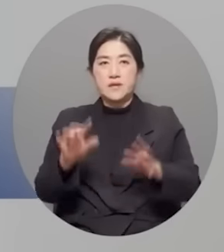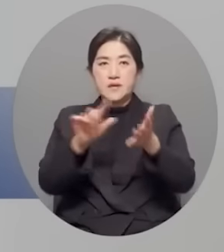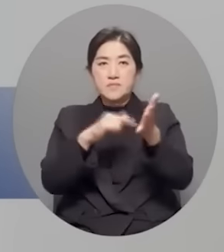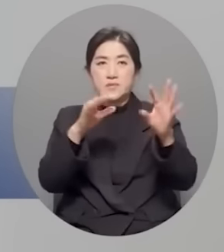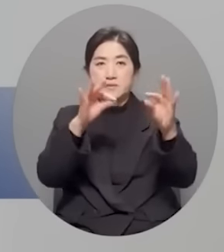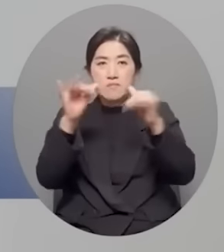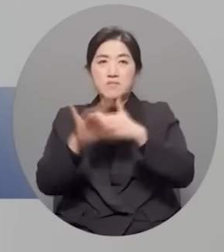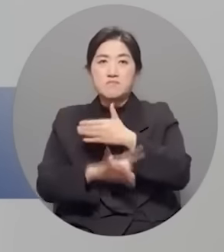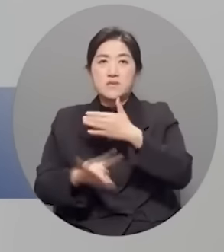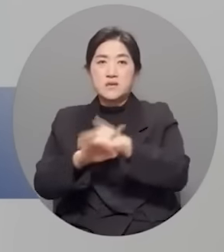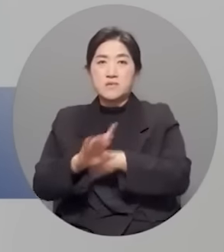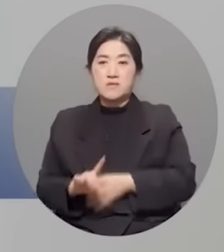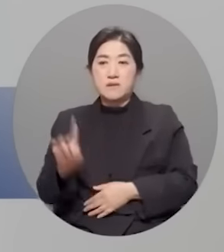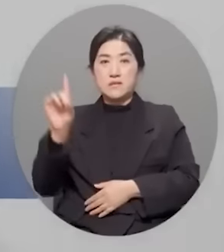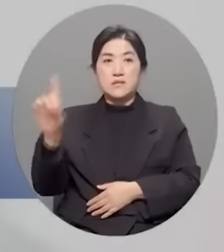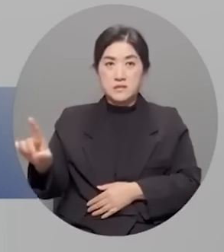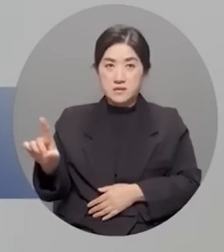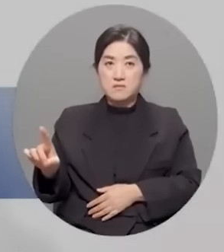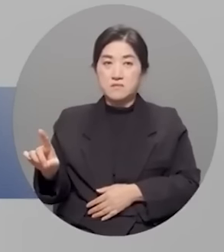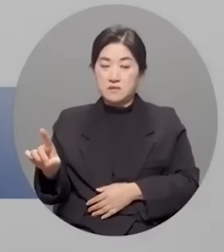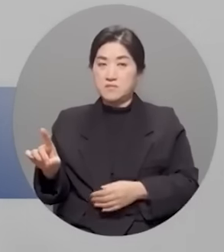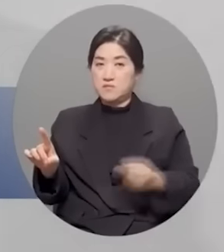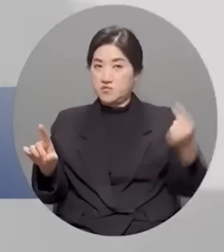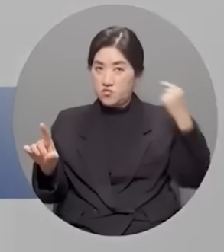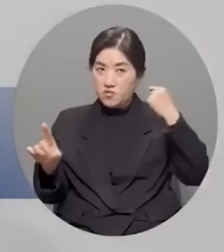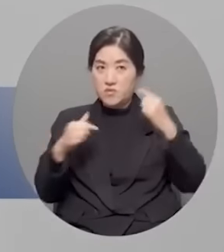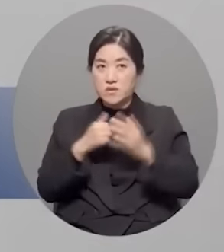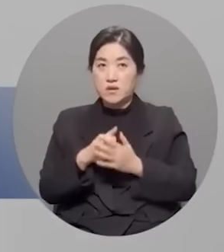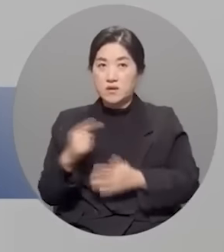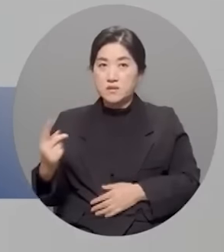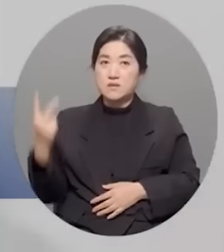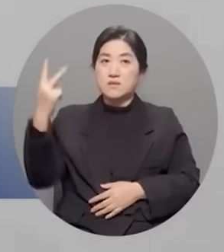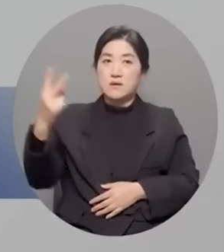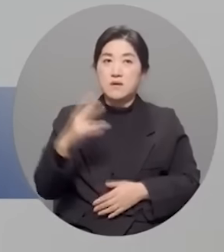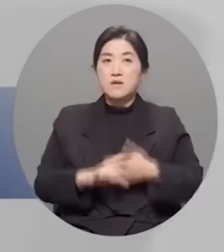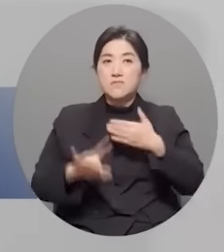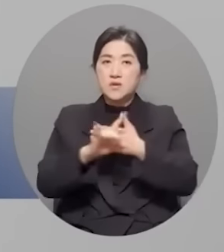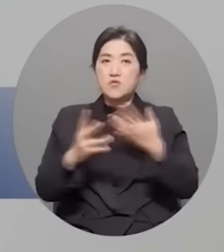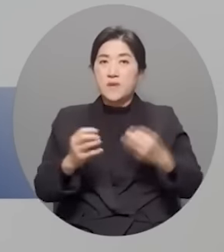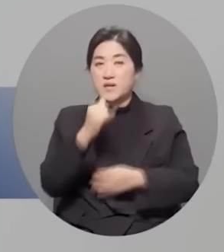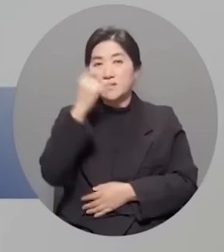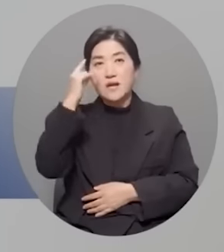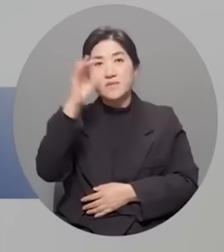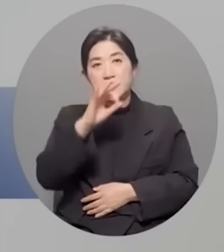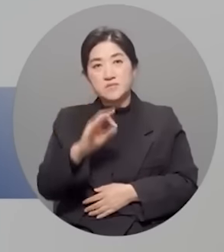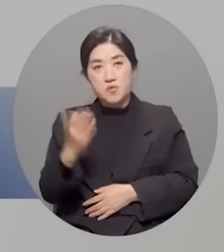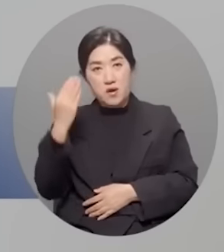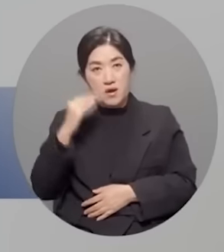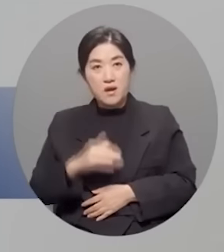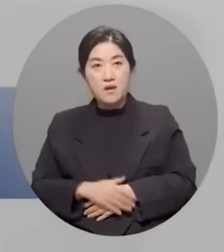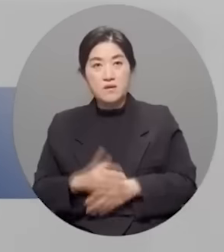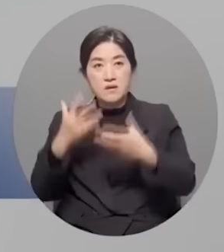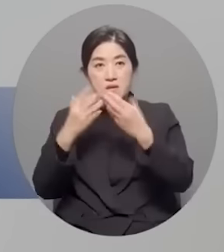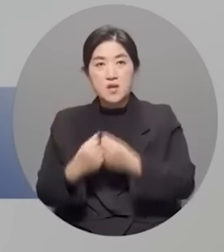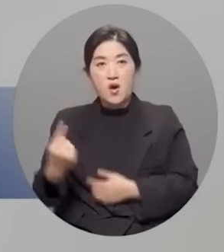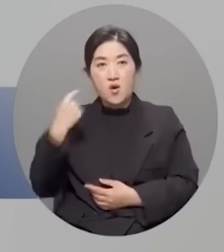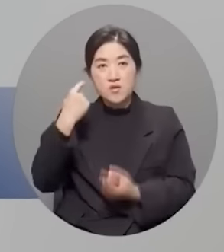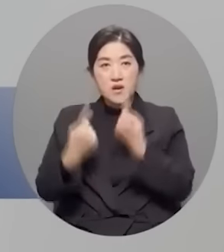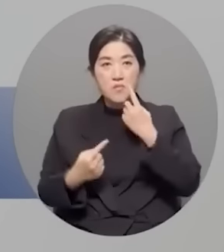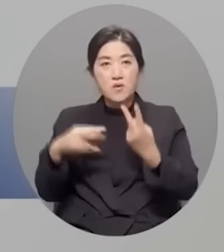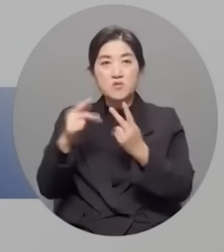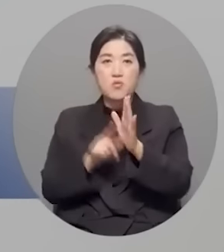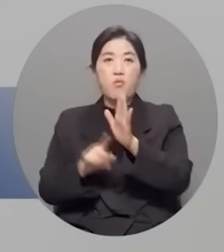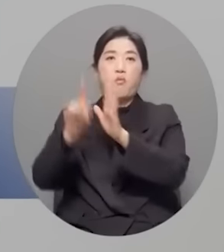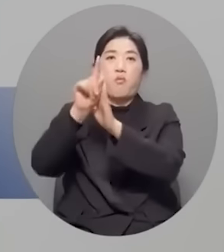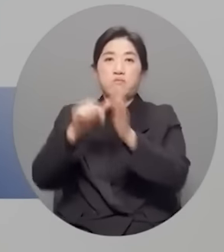핑계로 1 넣었다고 하던데요 아 2를 넣을 핑계도 많이 있을 거예요 찾으면 예를 들어서 어제보다 2도가